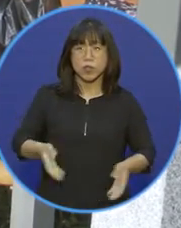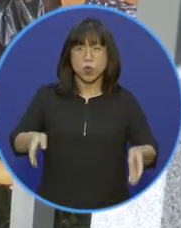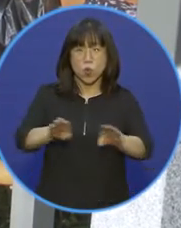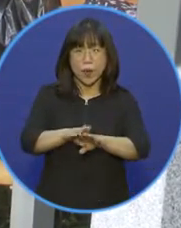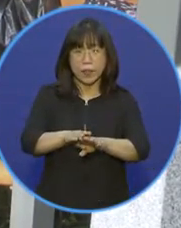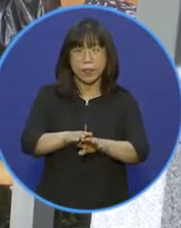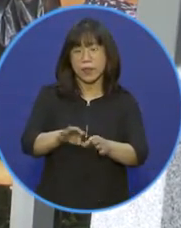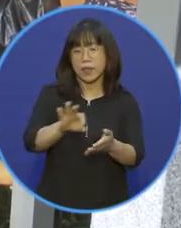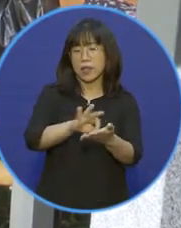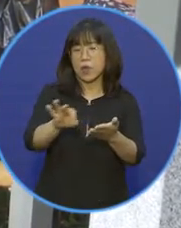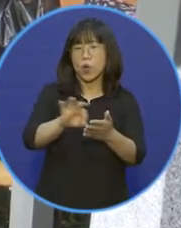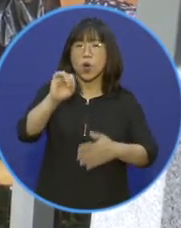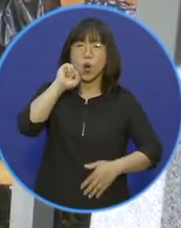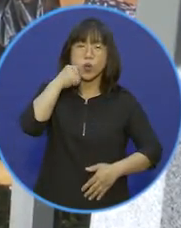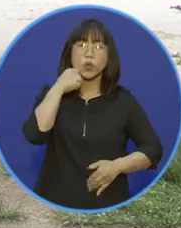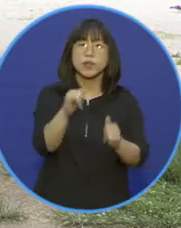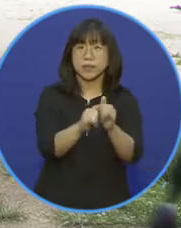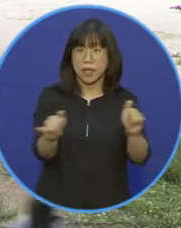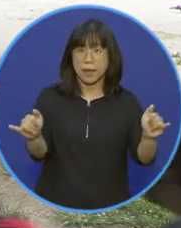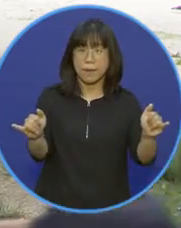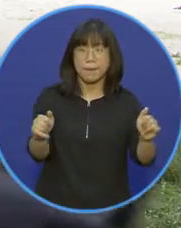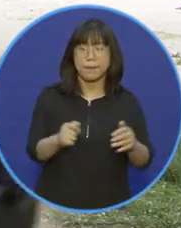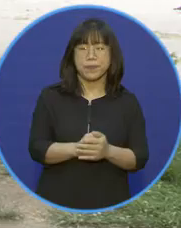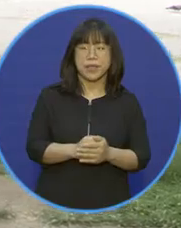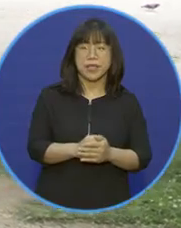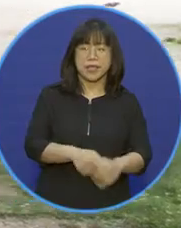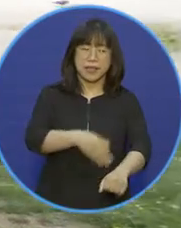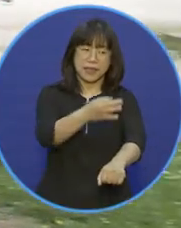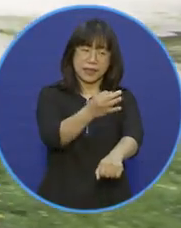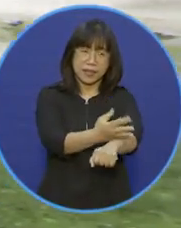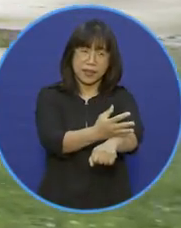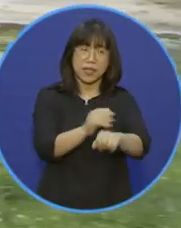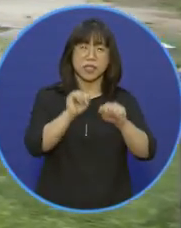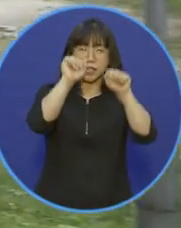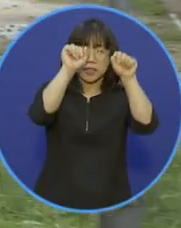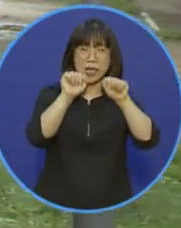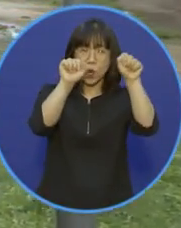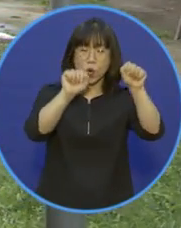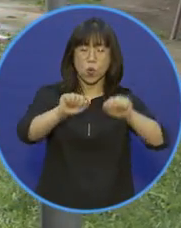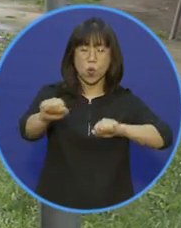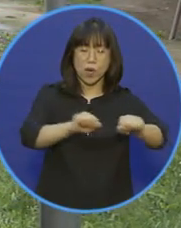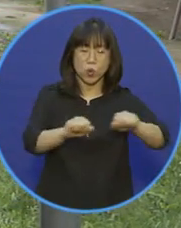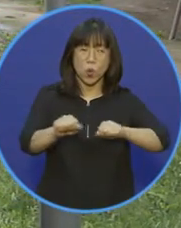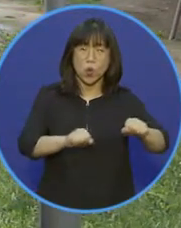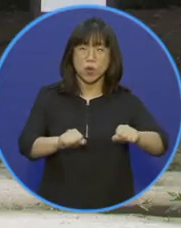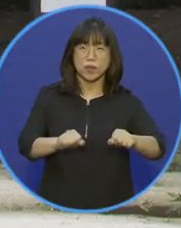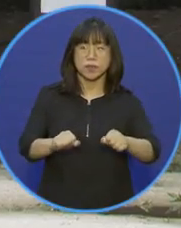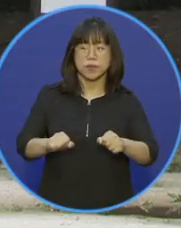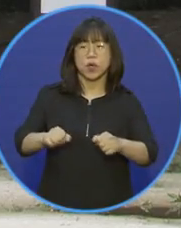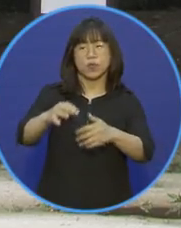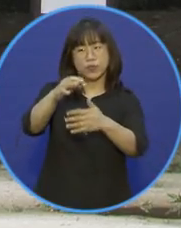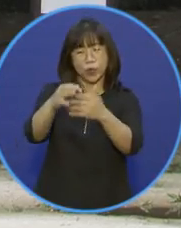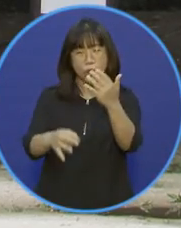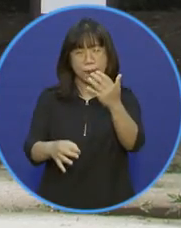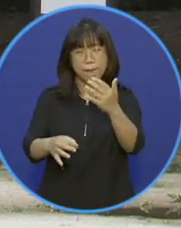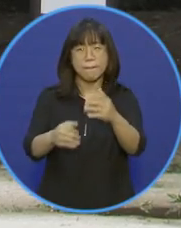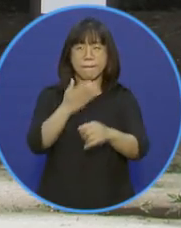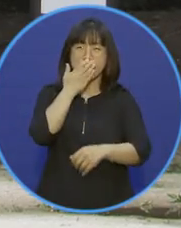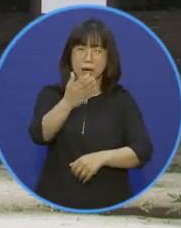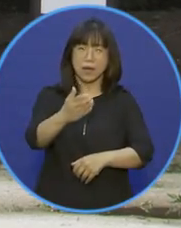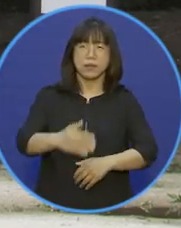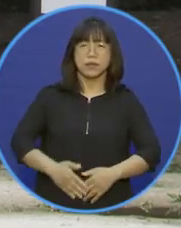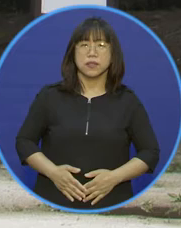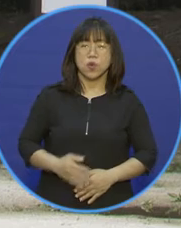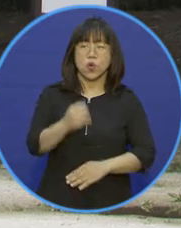위해 공원 등의 이용 편의 시설물을 만들어 간단한 체육활동과 여가 프로그램을 가능하게 만든 야외